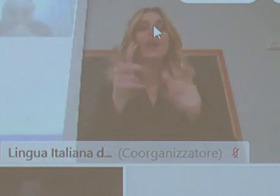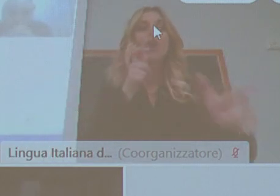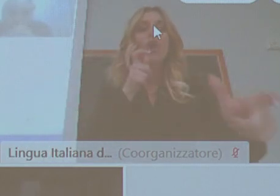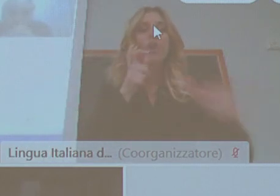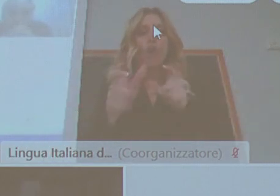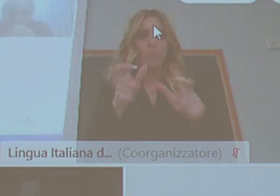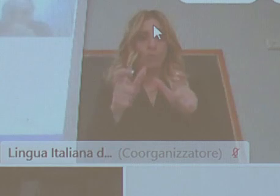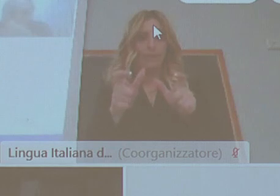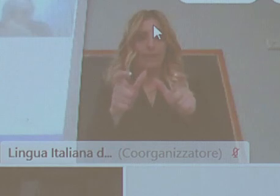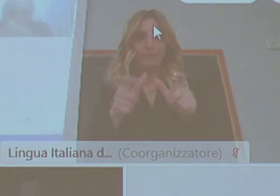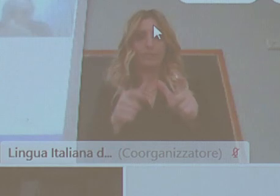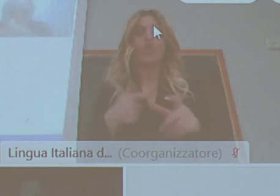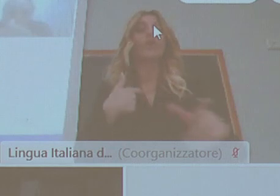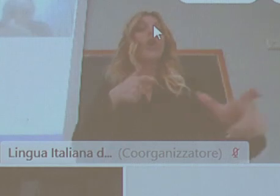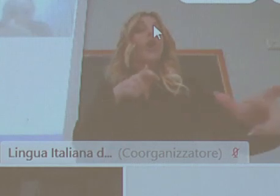comunicazione,